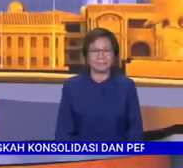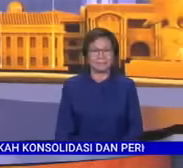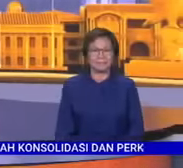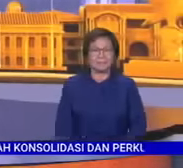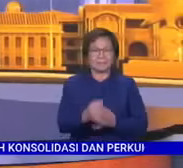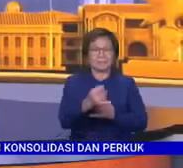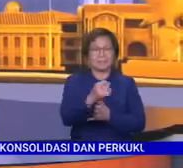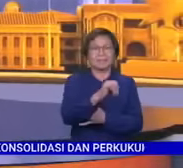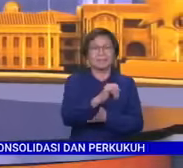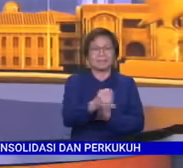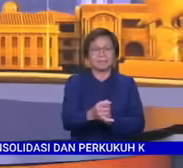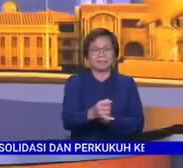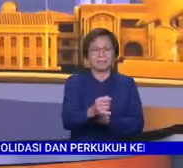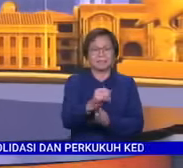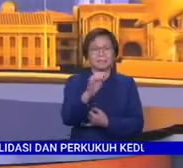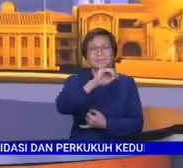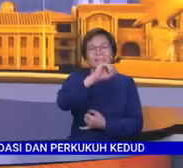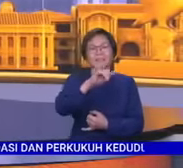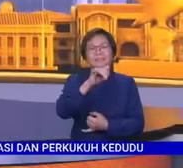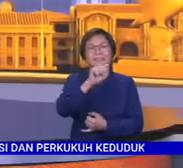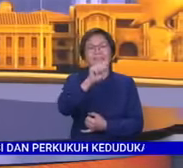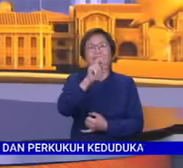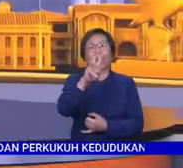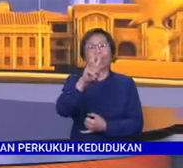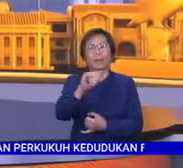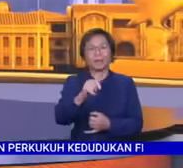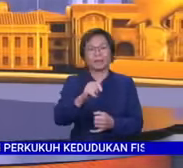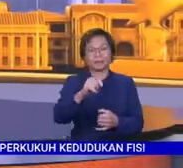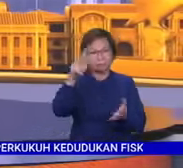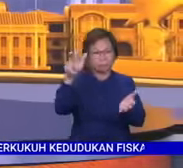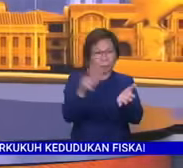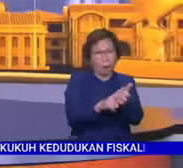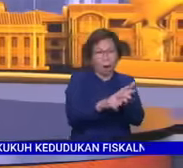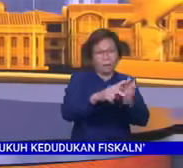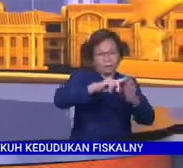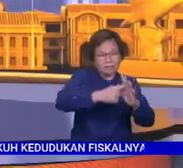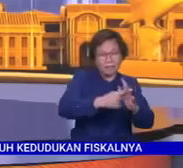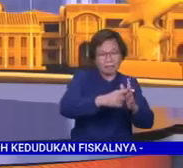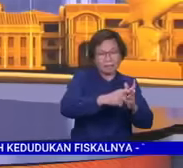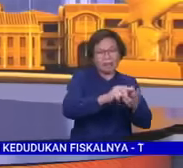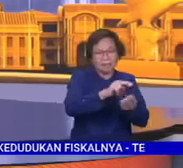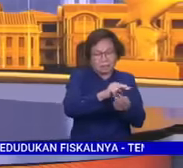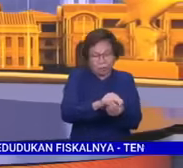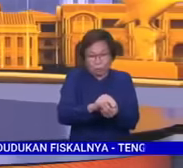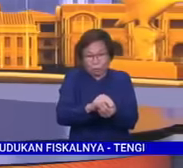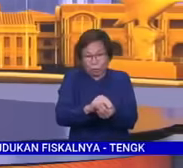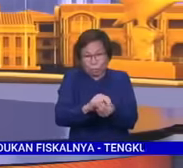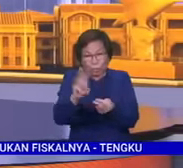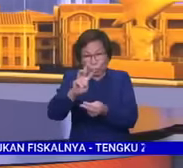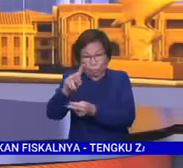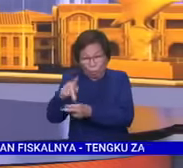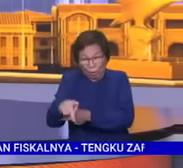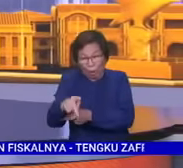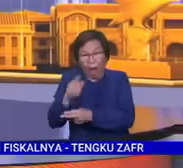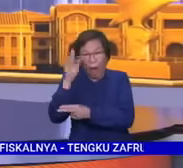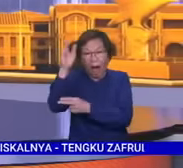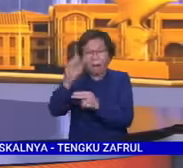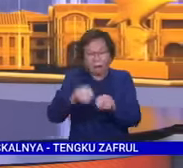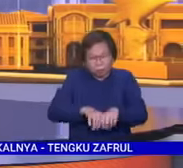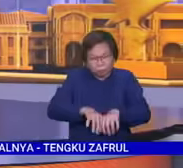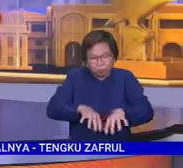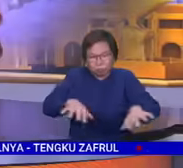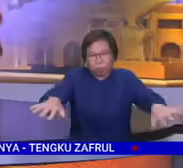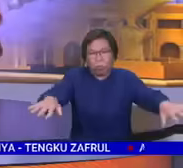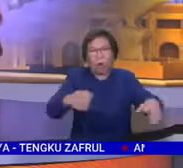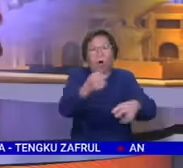petanak agama Islam wilayah Persekutuan menjauhi menetapkan pelaksanaan akad nikah di wilayah Persekutuan akan